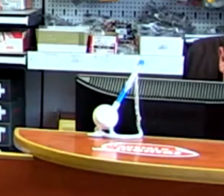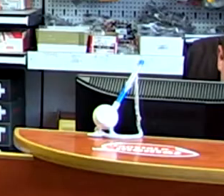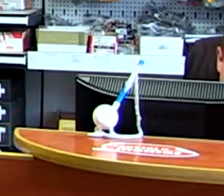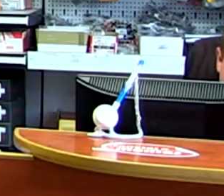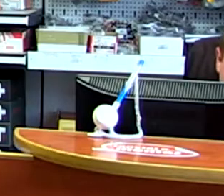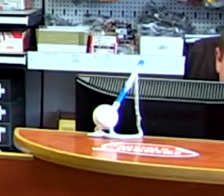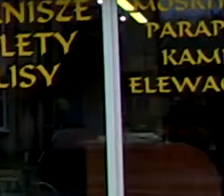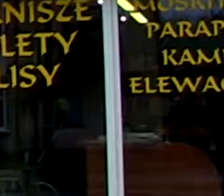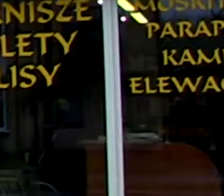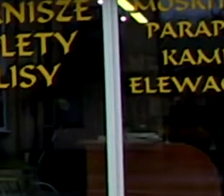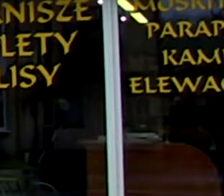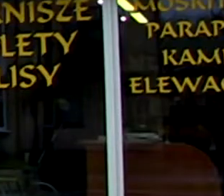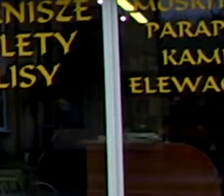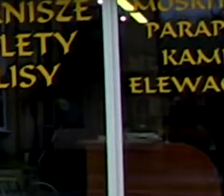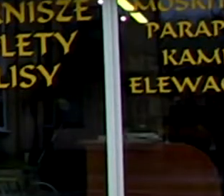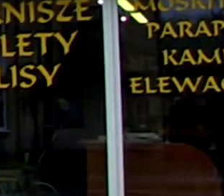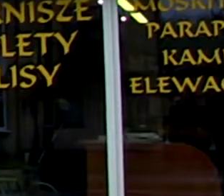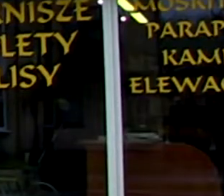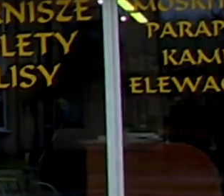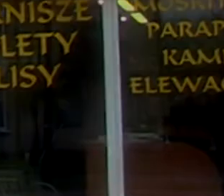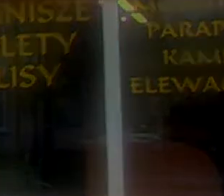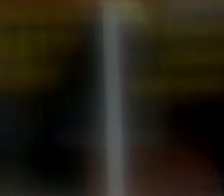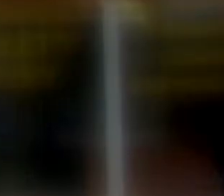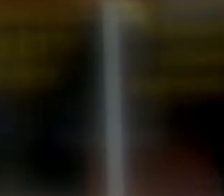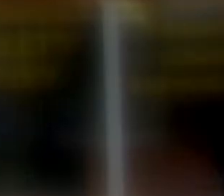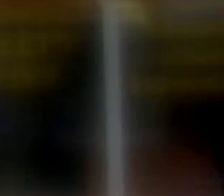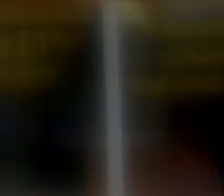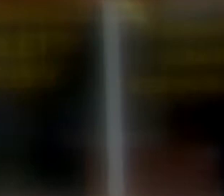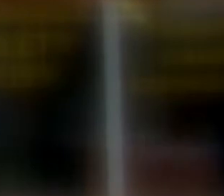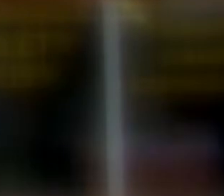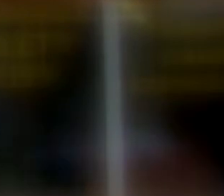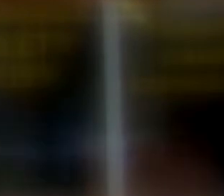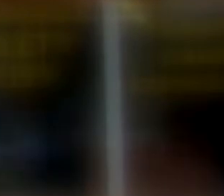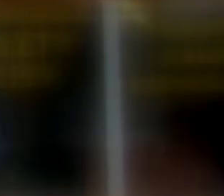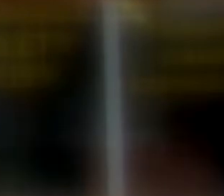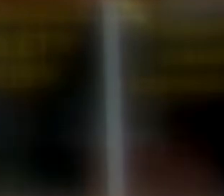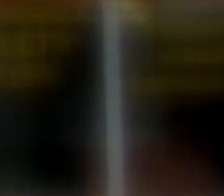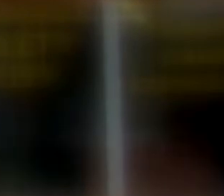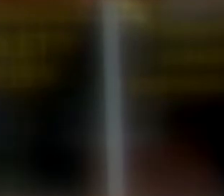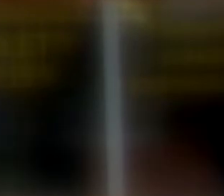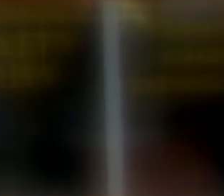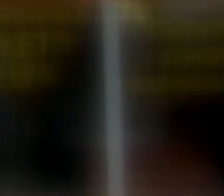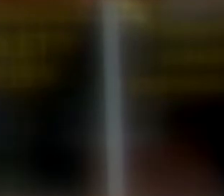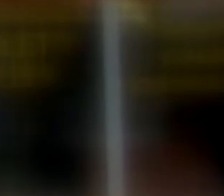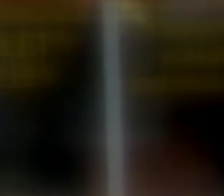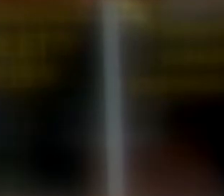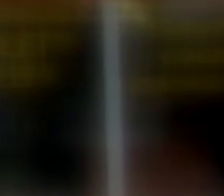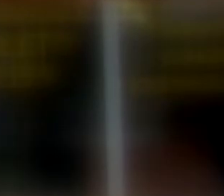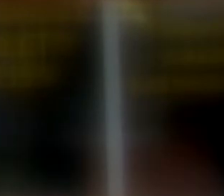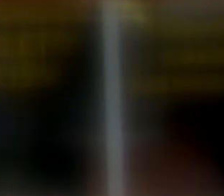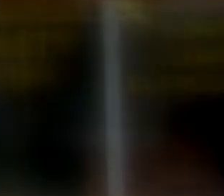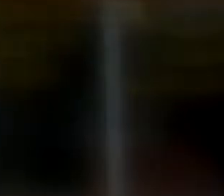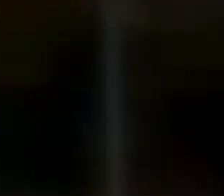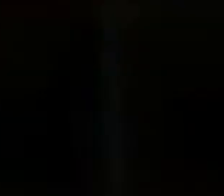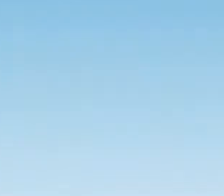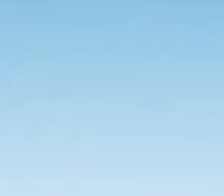Prowadzimy sprzedaż ratalną. Salon Fachowiec zaprasza od poniedziałku do piątku od 8 do 17 oraz w sobotę od 8 do